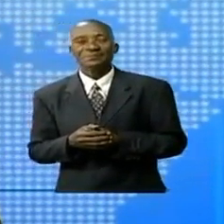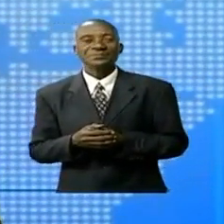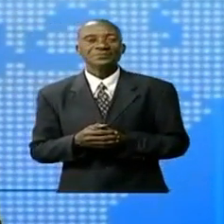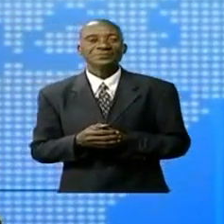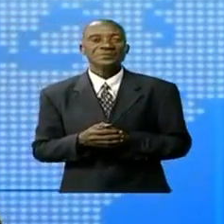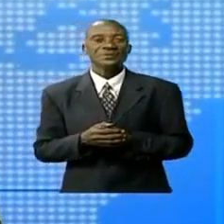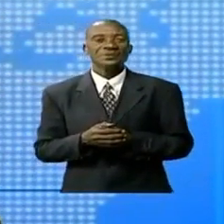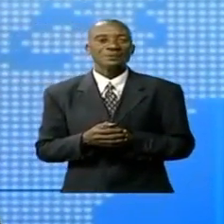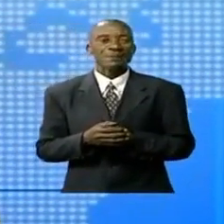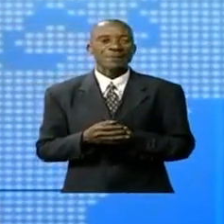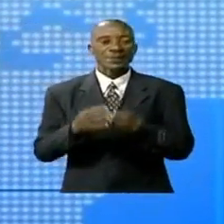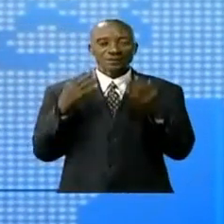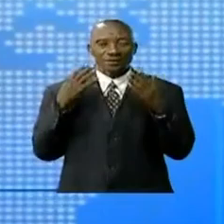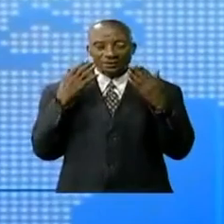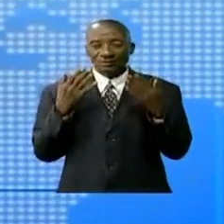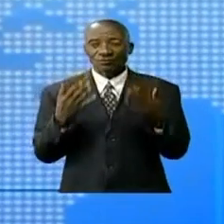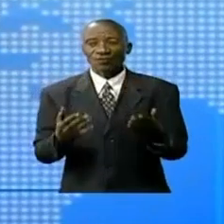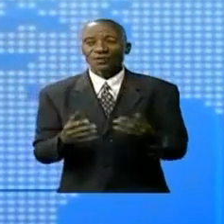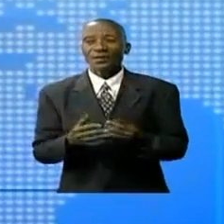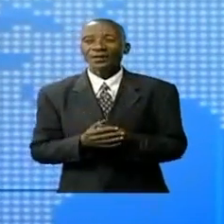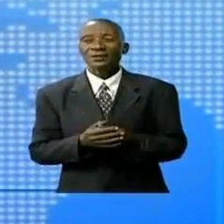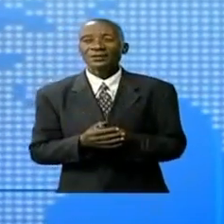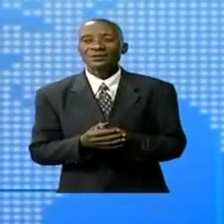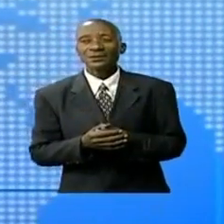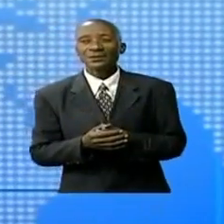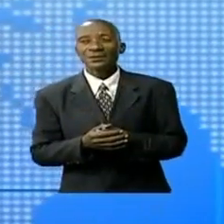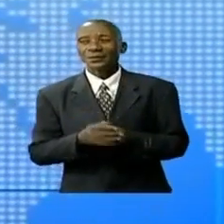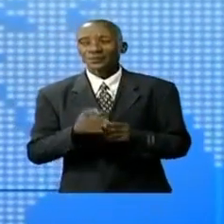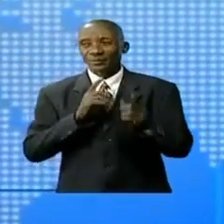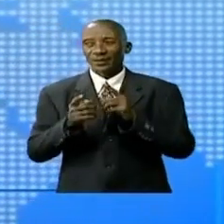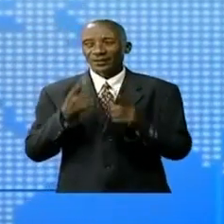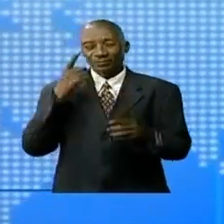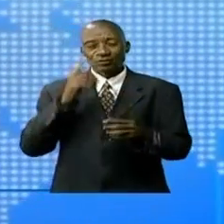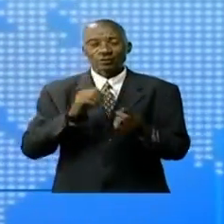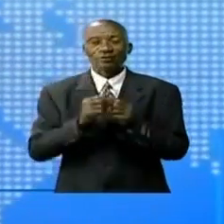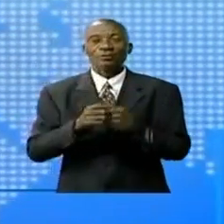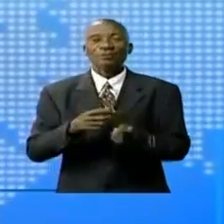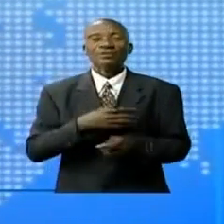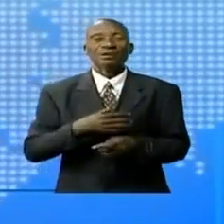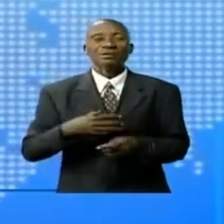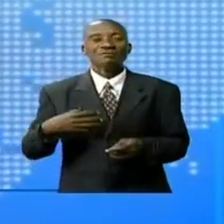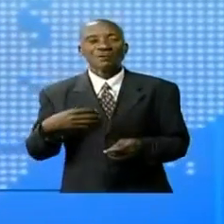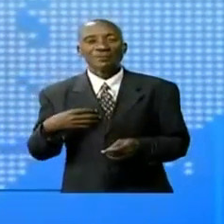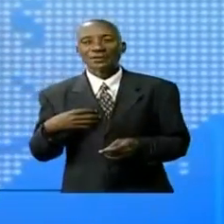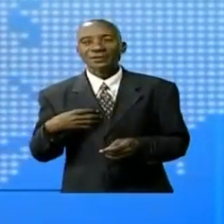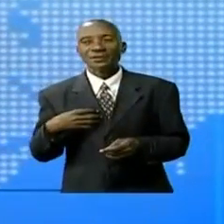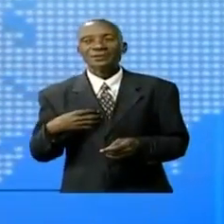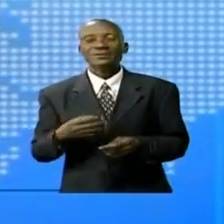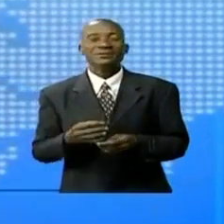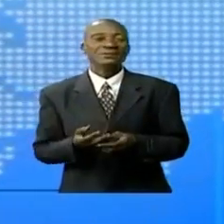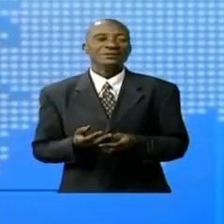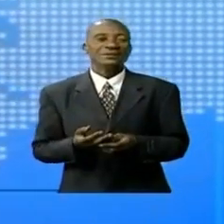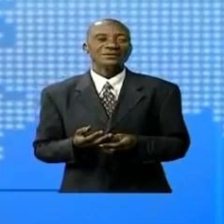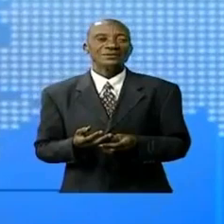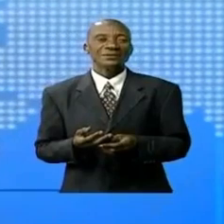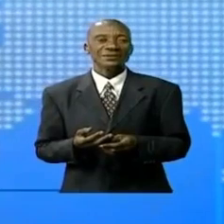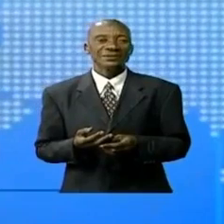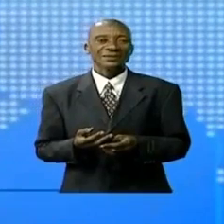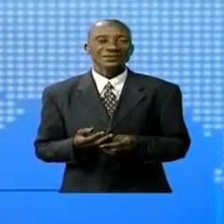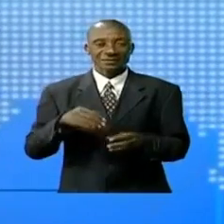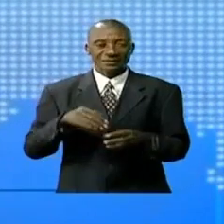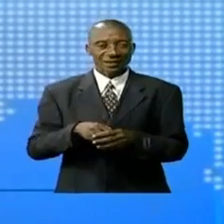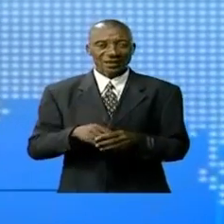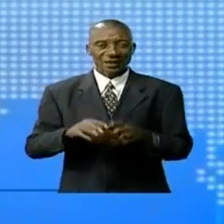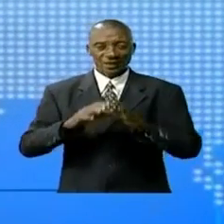sélectionnées dans l'octroi du microcrédit au bénéfice des femmes des petites et moyennes entreprises, notamment les communes de Baroubou et Kinshasa, et c'est